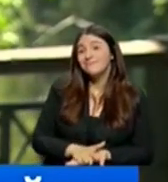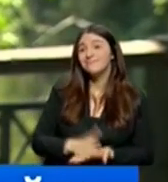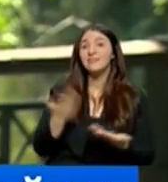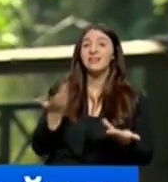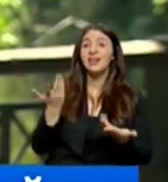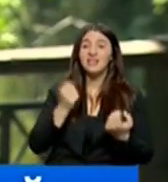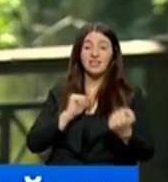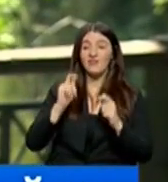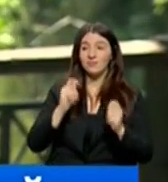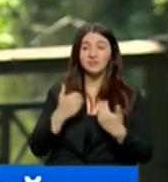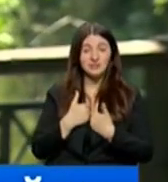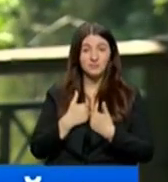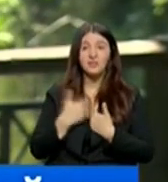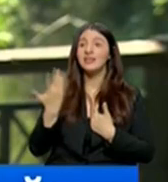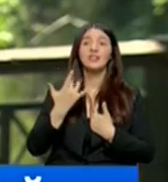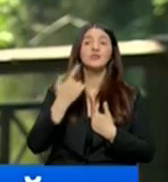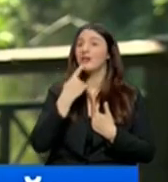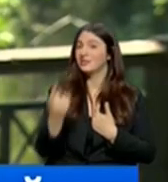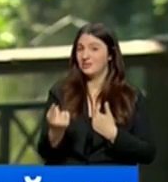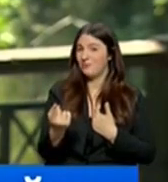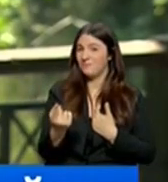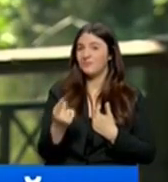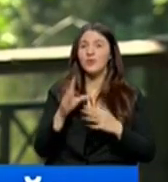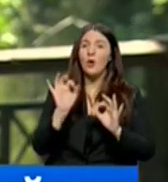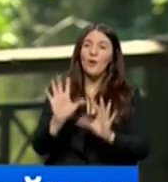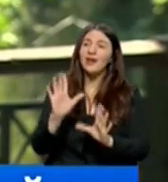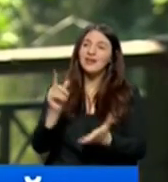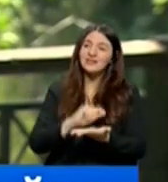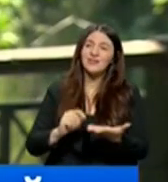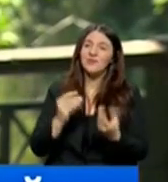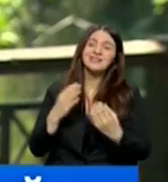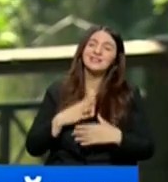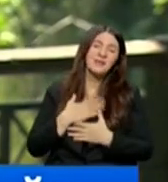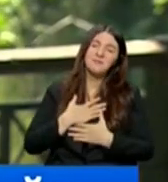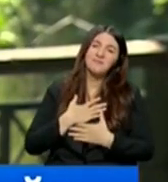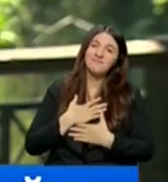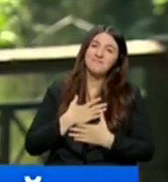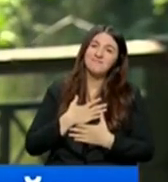Nasıl davrandıysam, neler söylediysem o şekliyle geçmesini isterim.